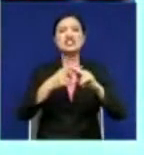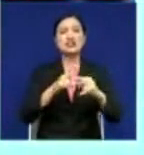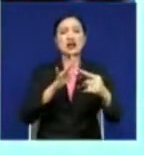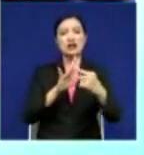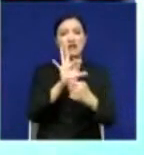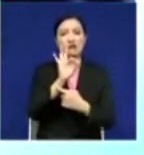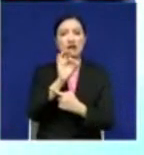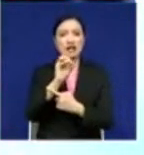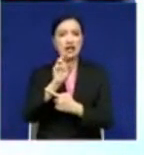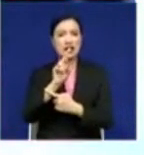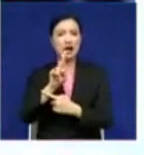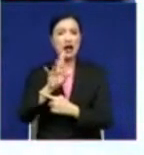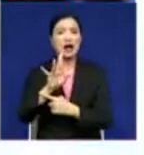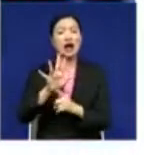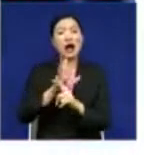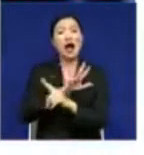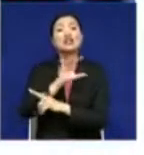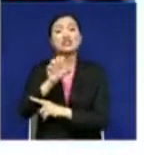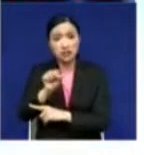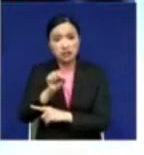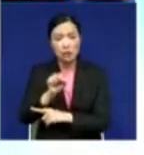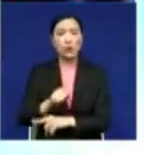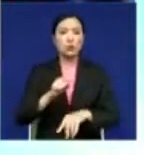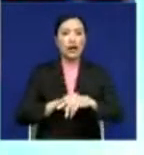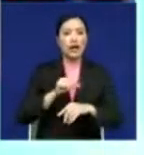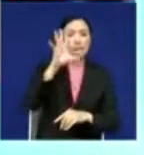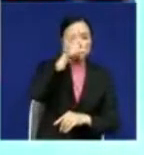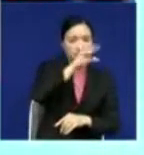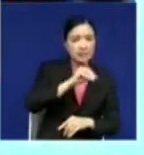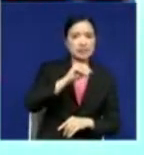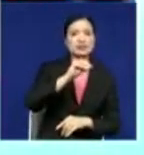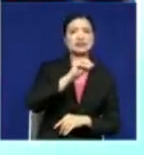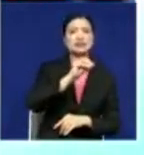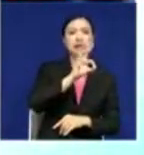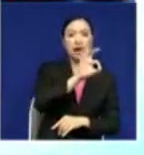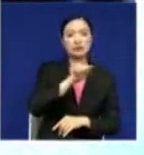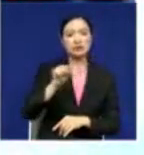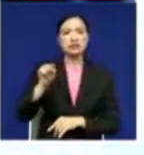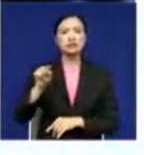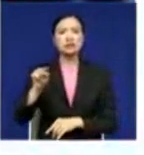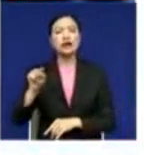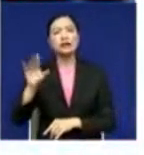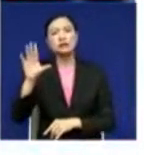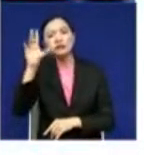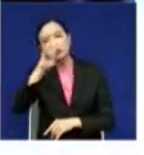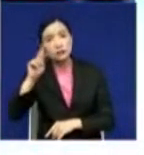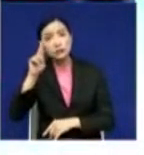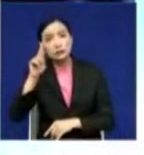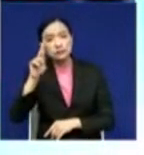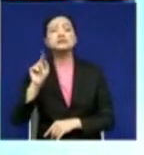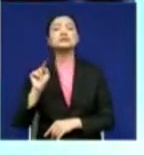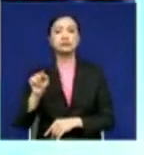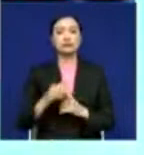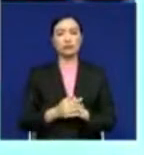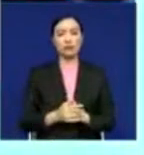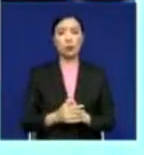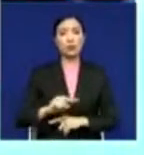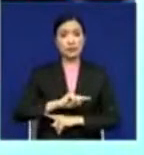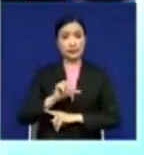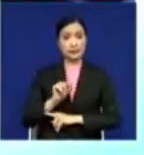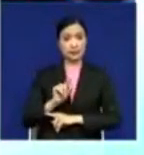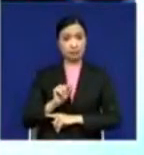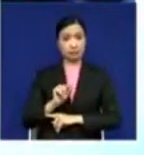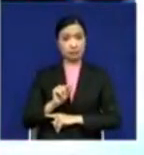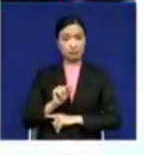าวสารนะครับในช่วงเวลา21ถึง24นาฬิกานะครับวันที่20นะ